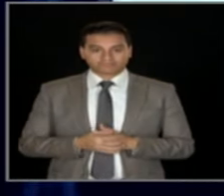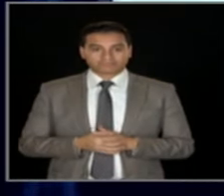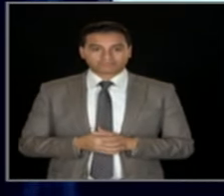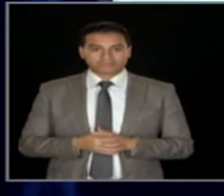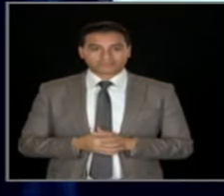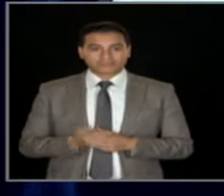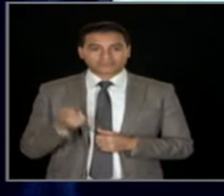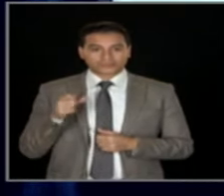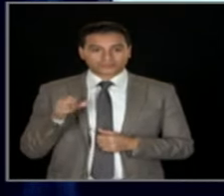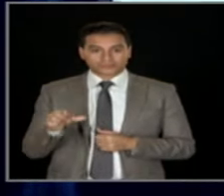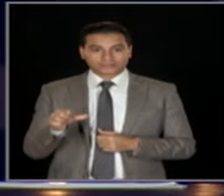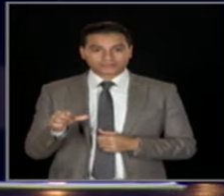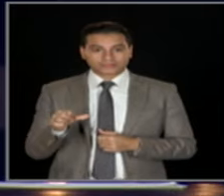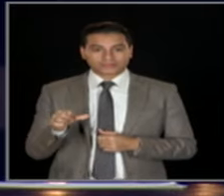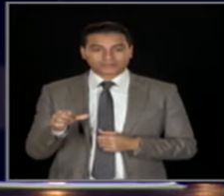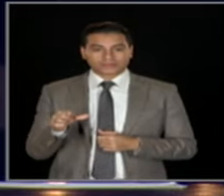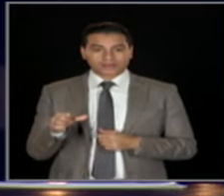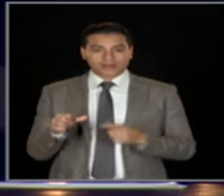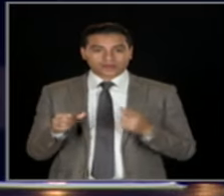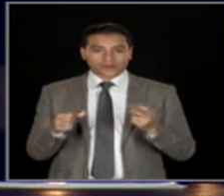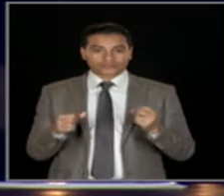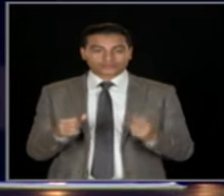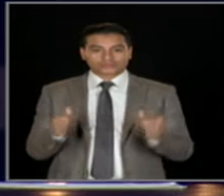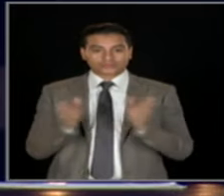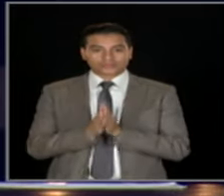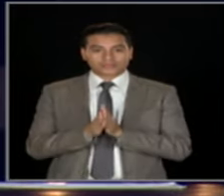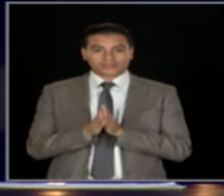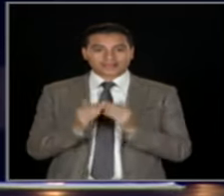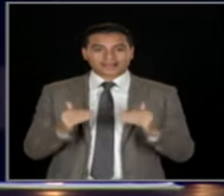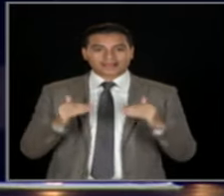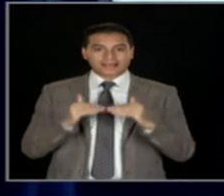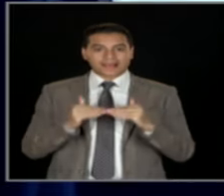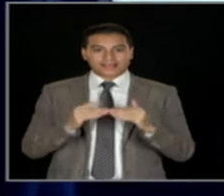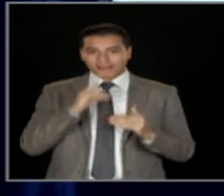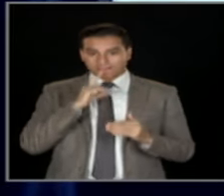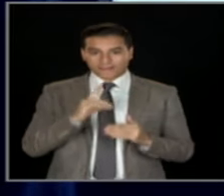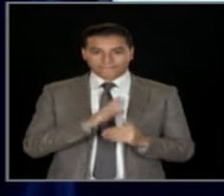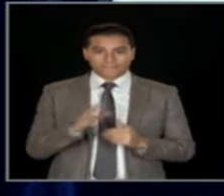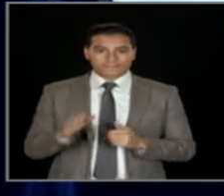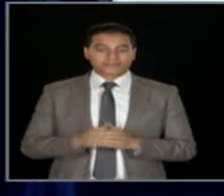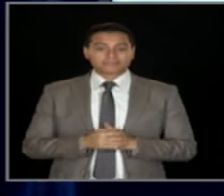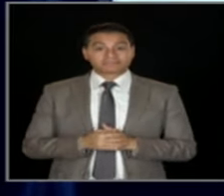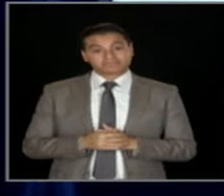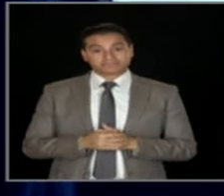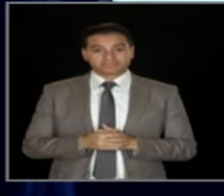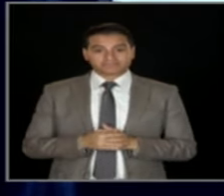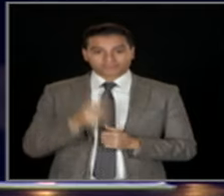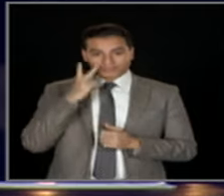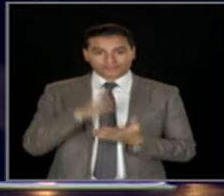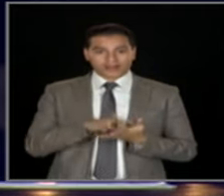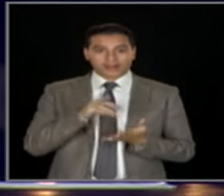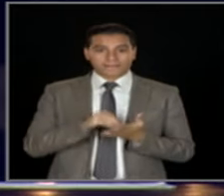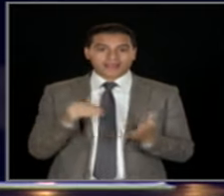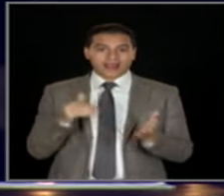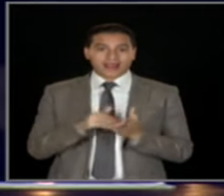95. 95 إن شاء الله. و25 نتعادل. نتعادل إن شاء الله. نبتدي